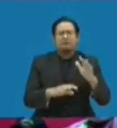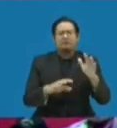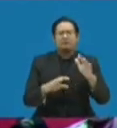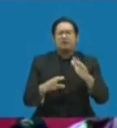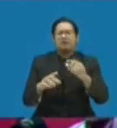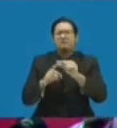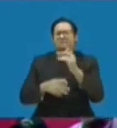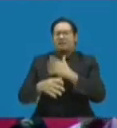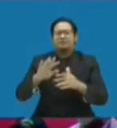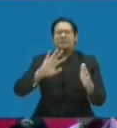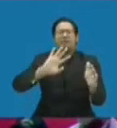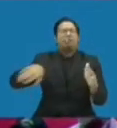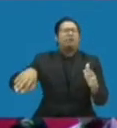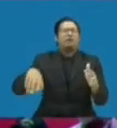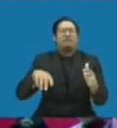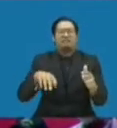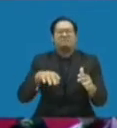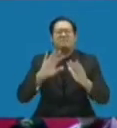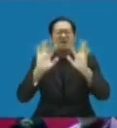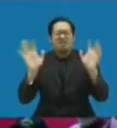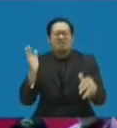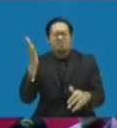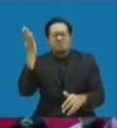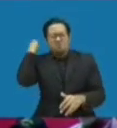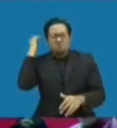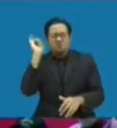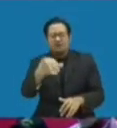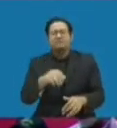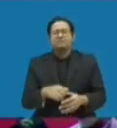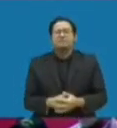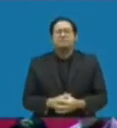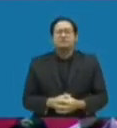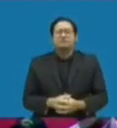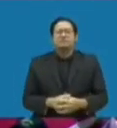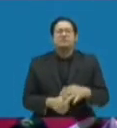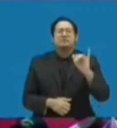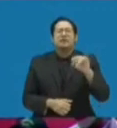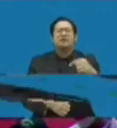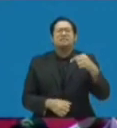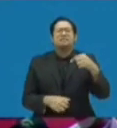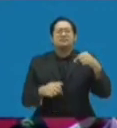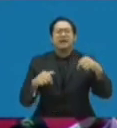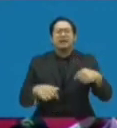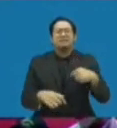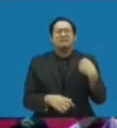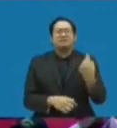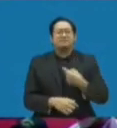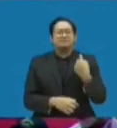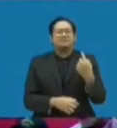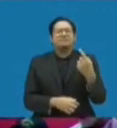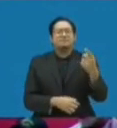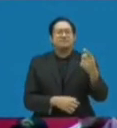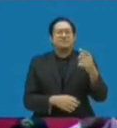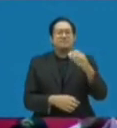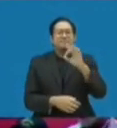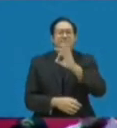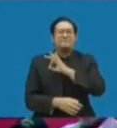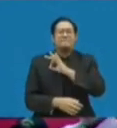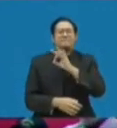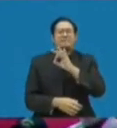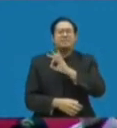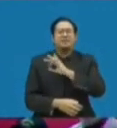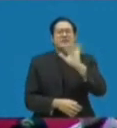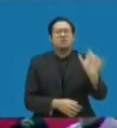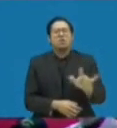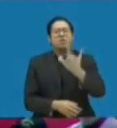Hai kami ucapkan terima kasih kepada yang terhormat dan kami banggakan bapak Presiden Joko Widodo Hai hanya bapak Presiden